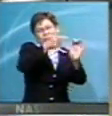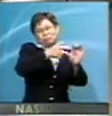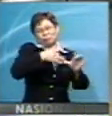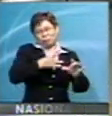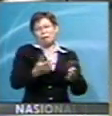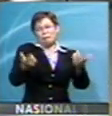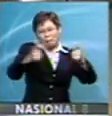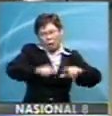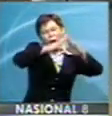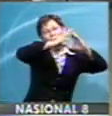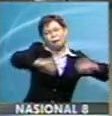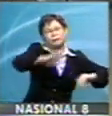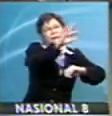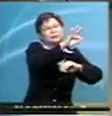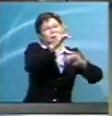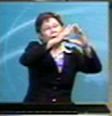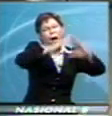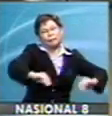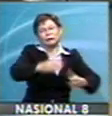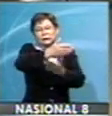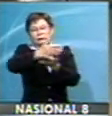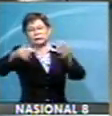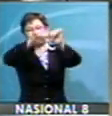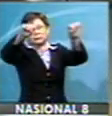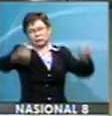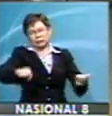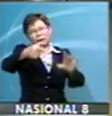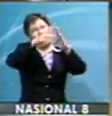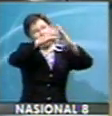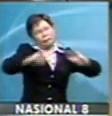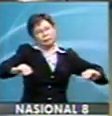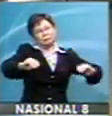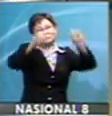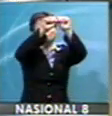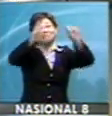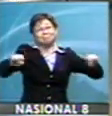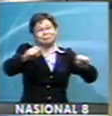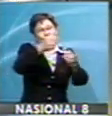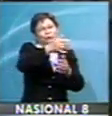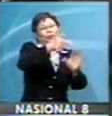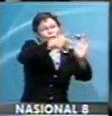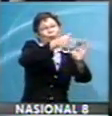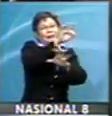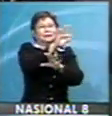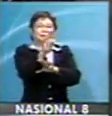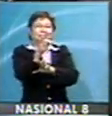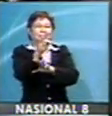berlaku kehabisan bekalan di setengah ST untuk R 95